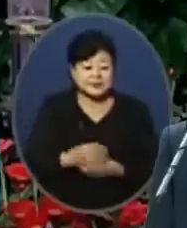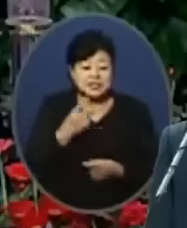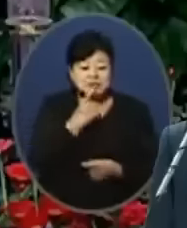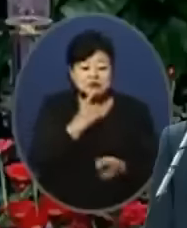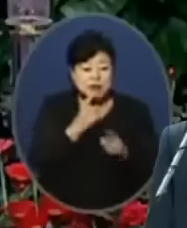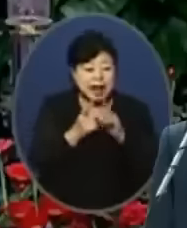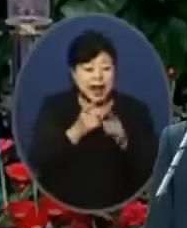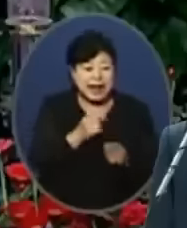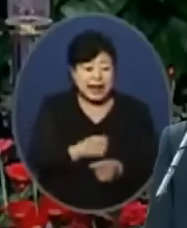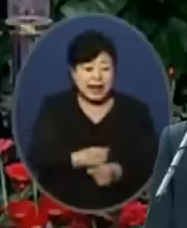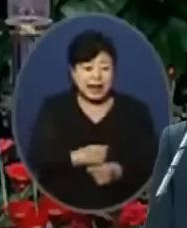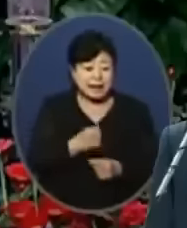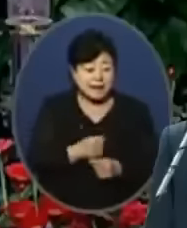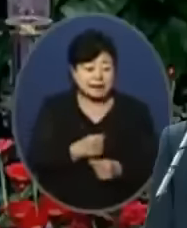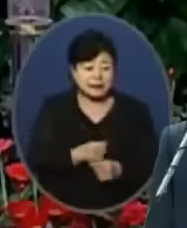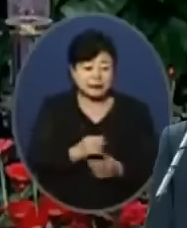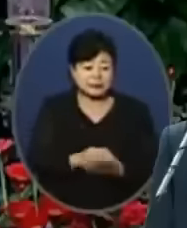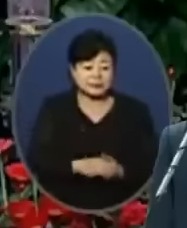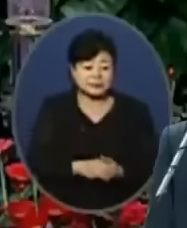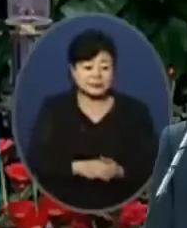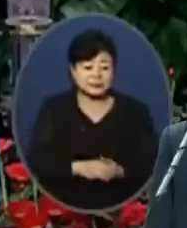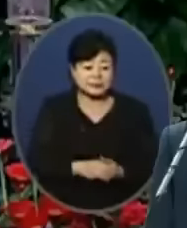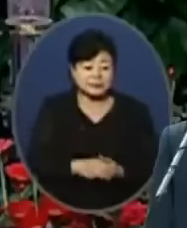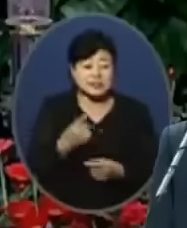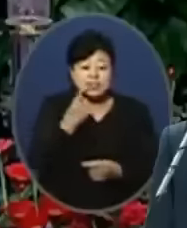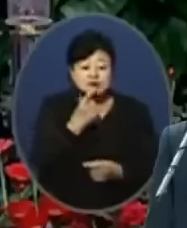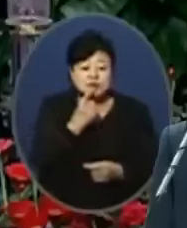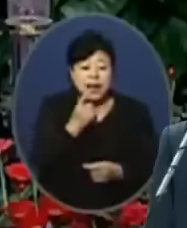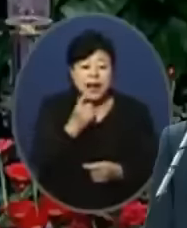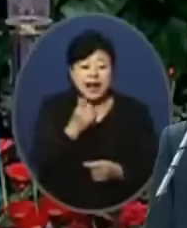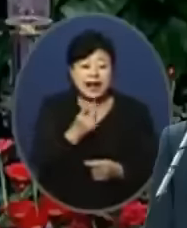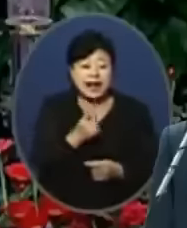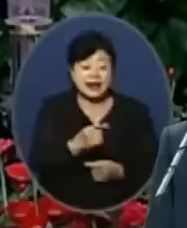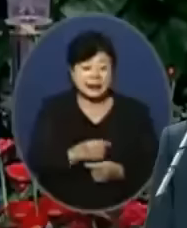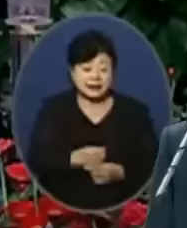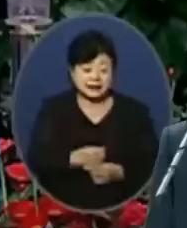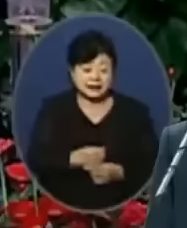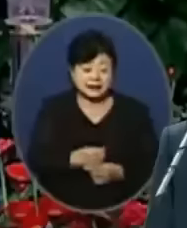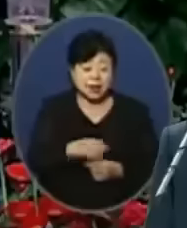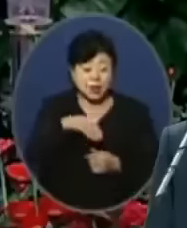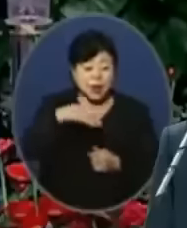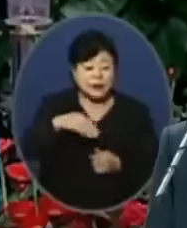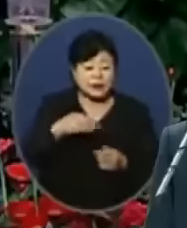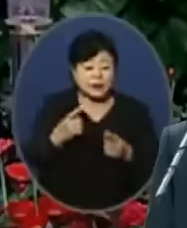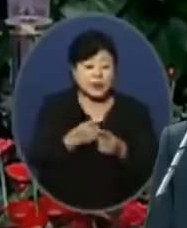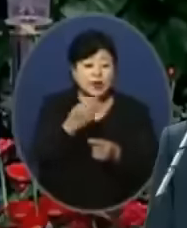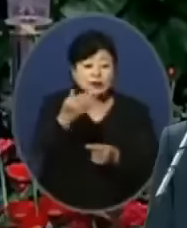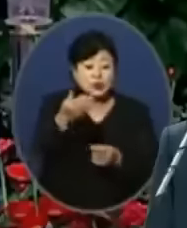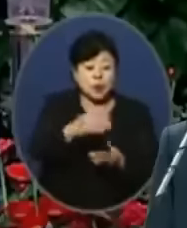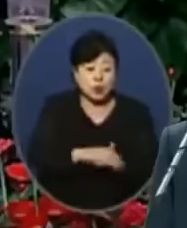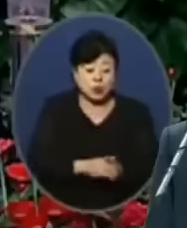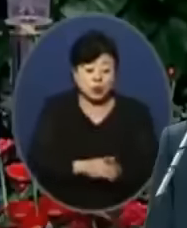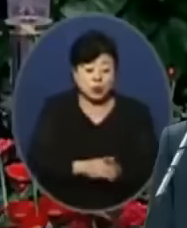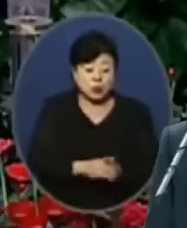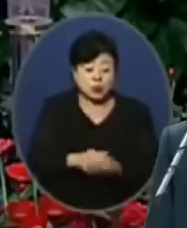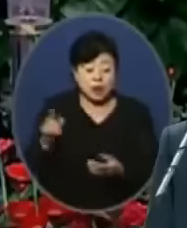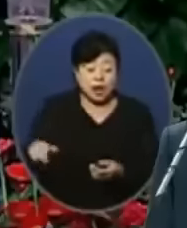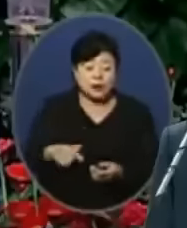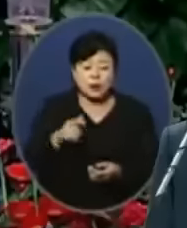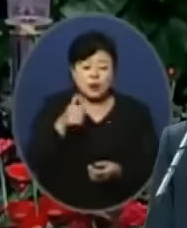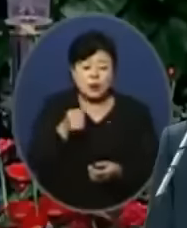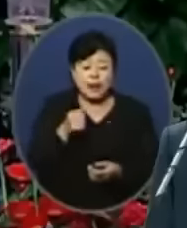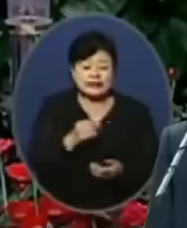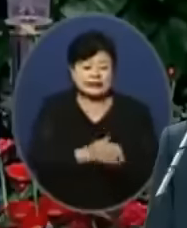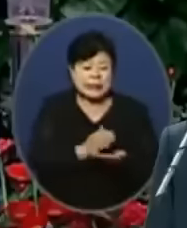입술의 말을 하게 하고 입술의 말은 환경을 변화시키는 것입니다. 우리는 하루에 5만